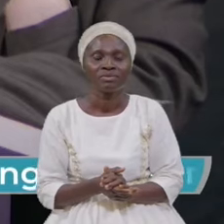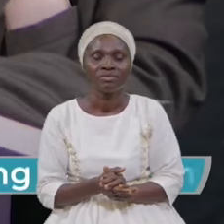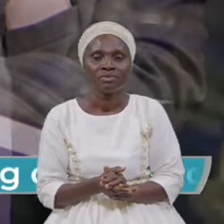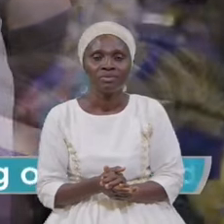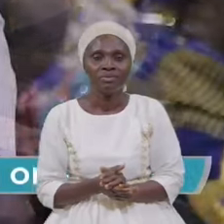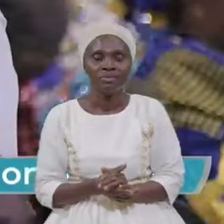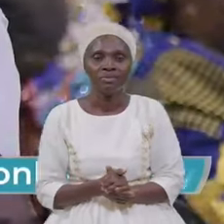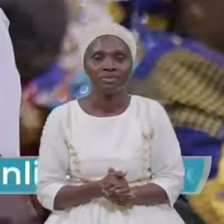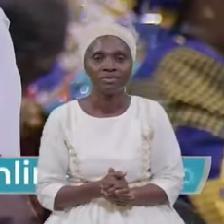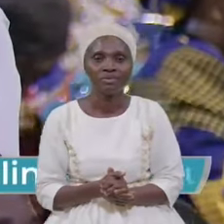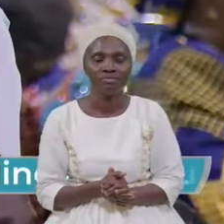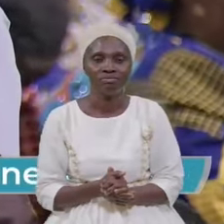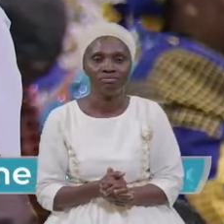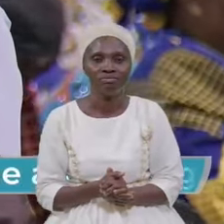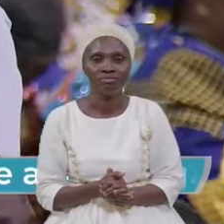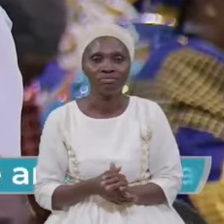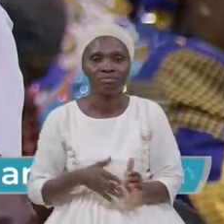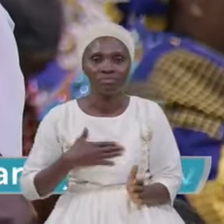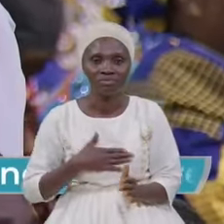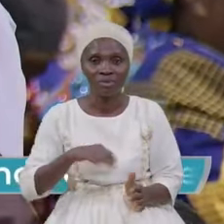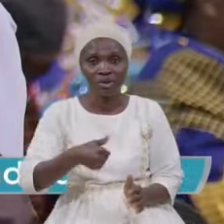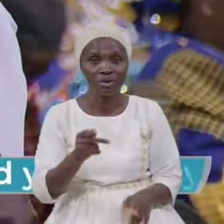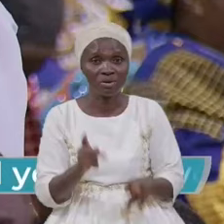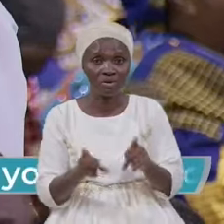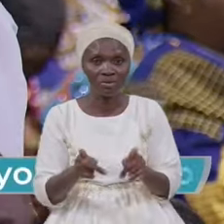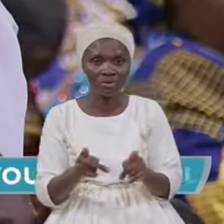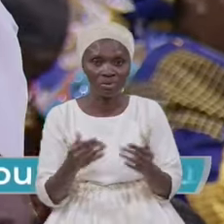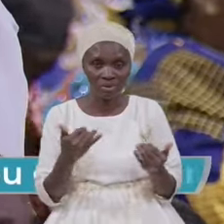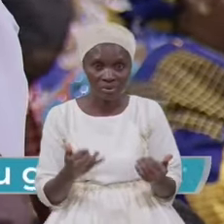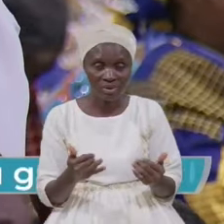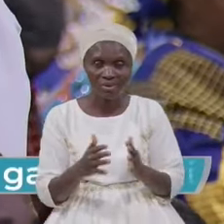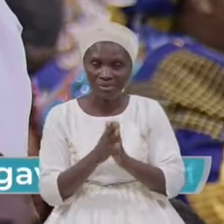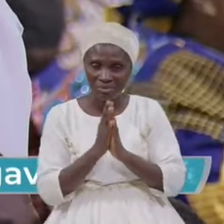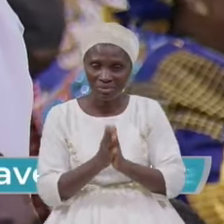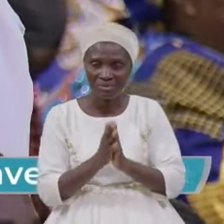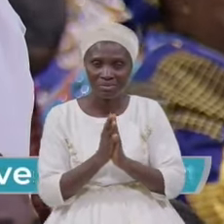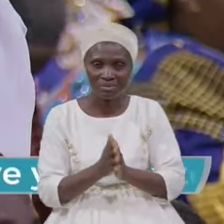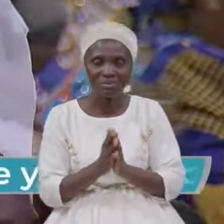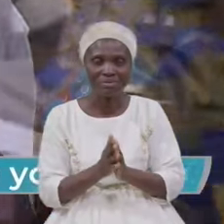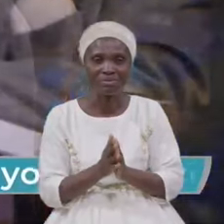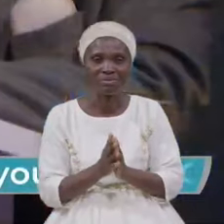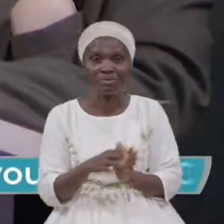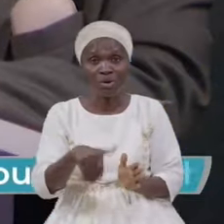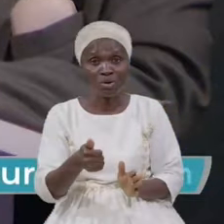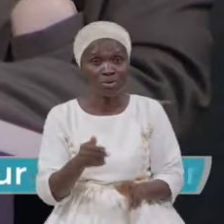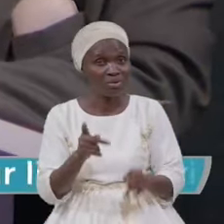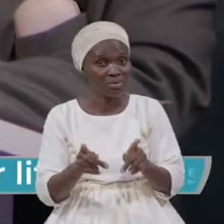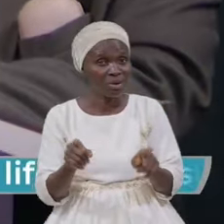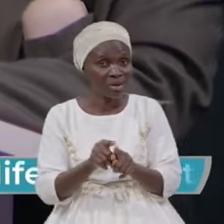que vous recevez la fiche. Maintenant, vous autres qui n'avez pas levé la main, soyez en prière pour votre miracle.